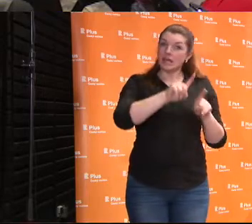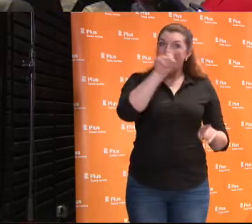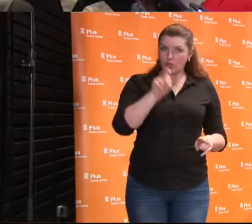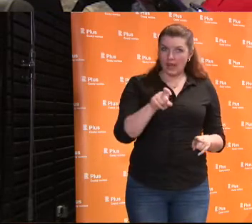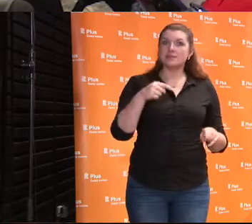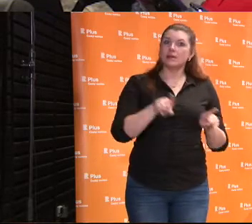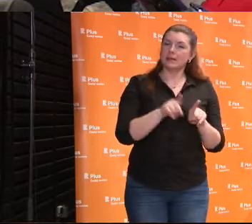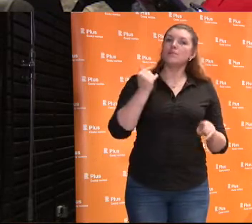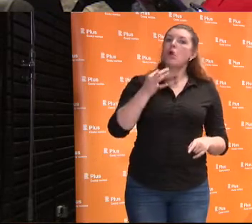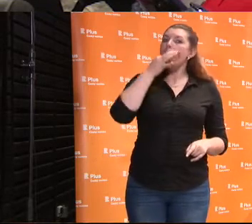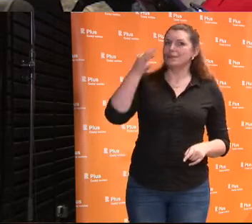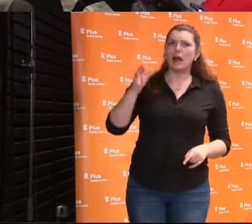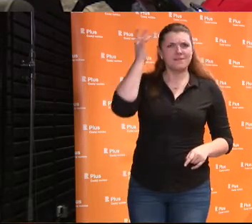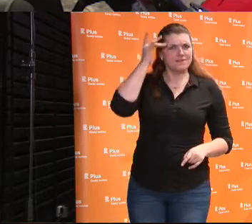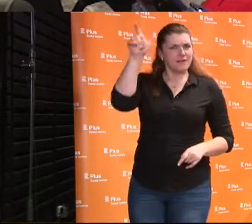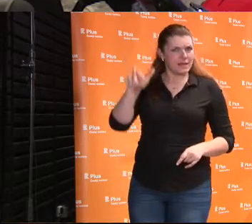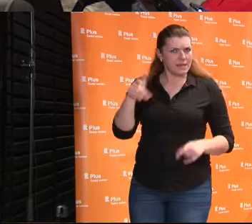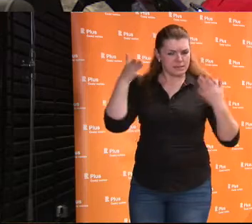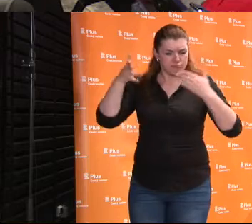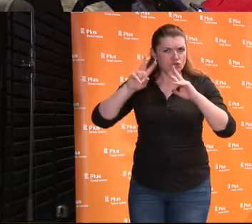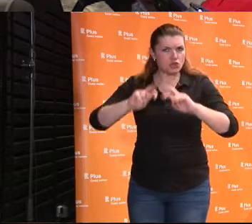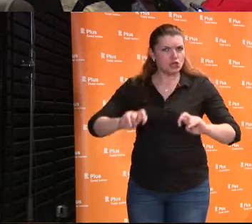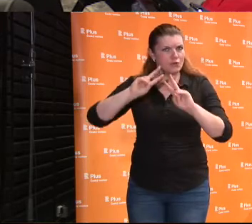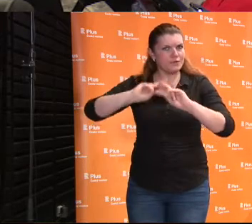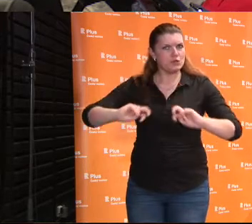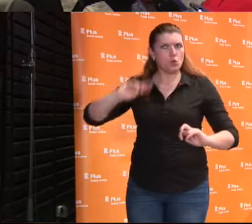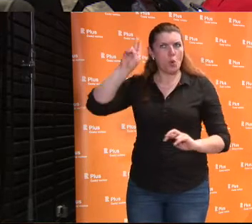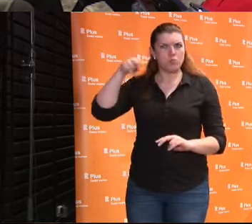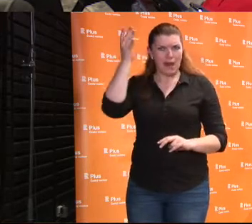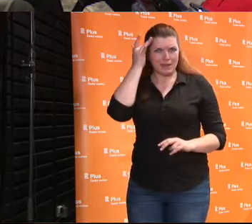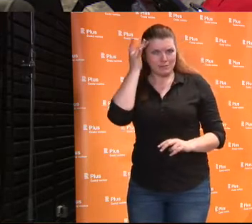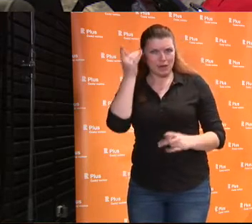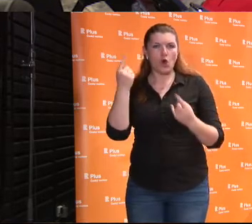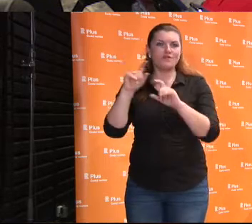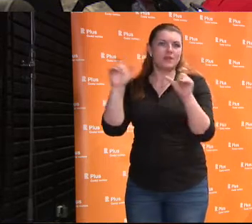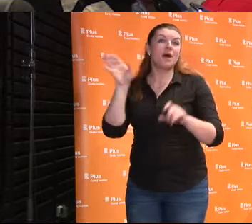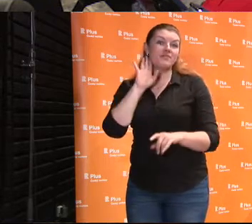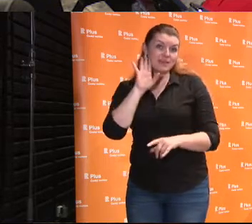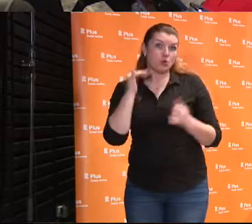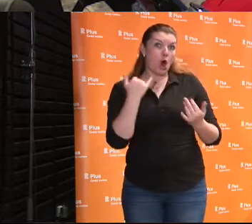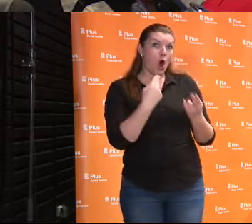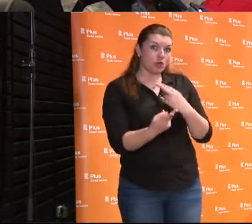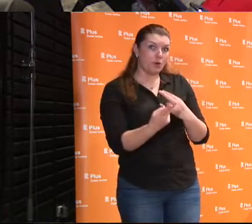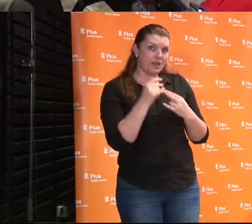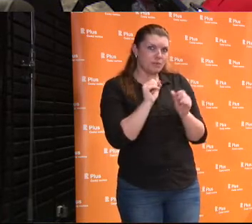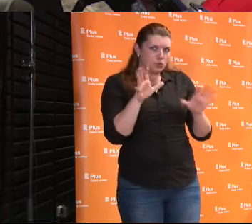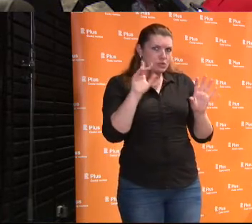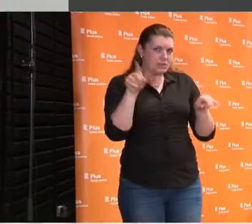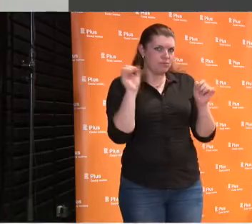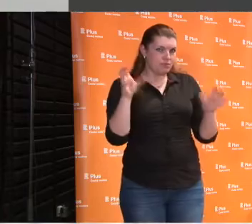otázku i vědce, který má na starosti výzkum umělé inteligence ve společnosti Facebook a jeho odpověď právě teď uslyšíte. Tomáš